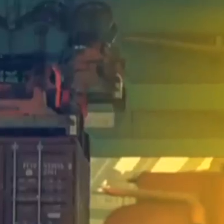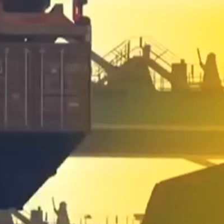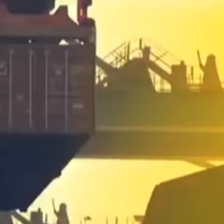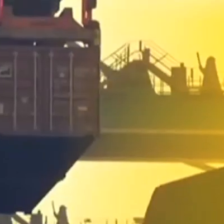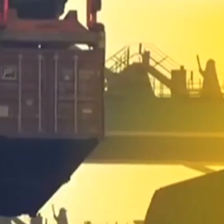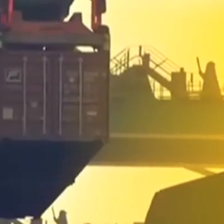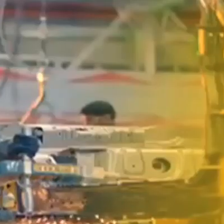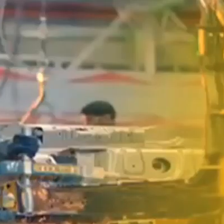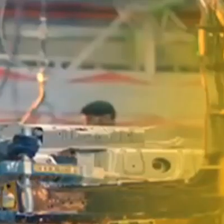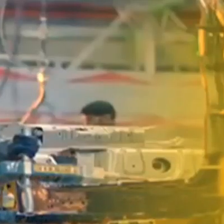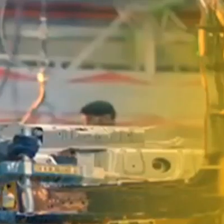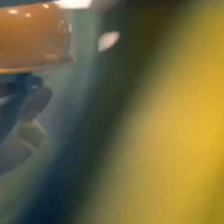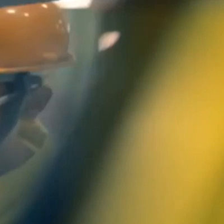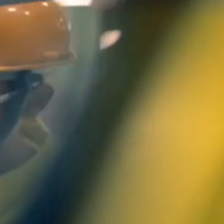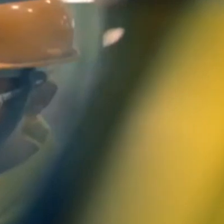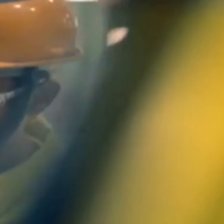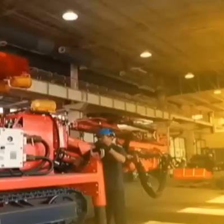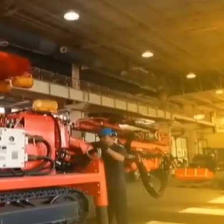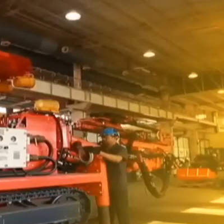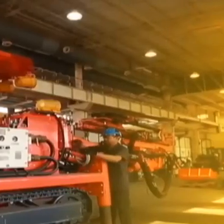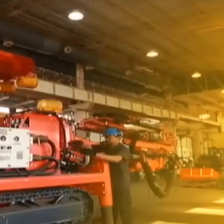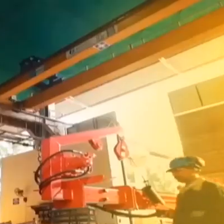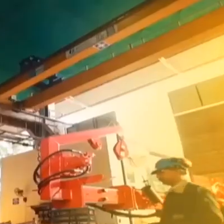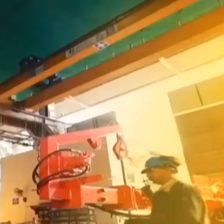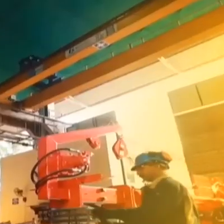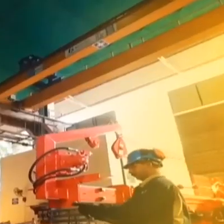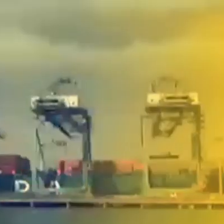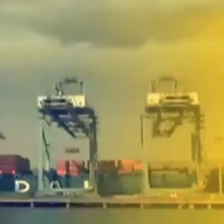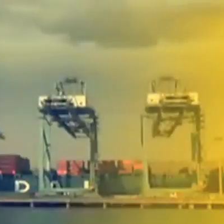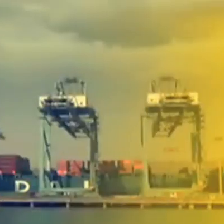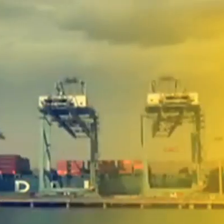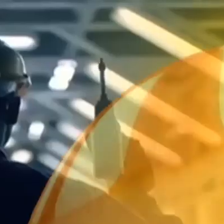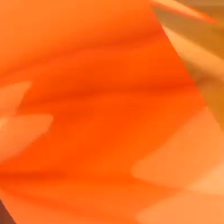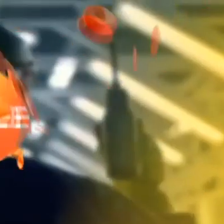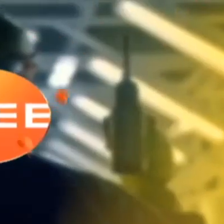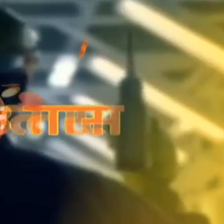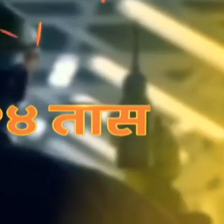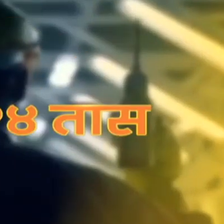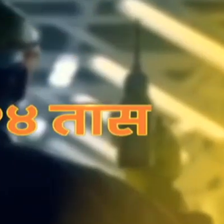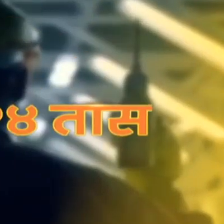विकासाचा ध्यास म्हणजे